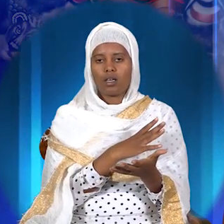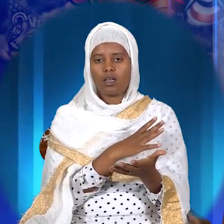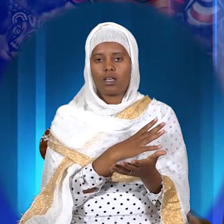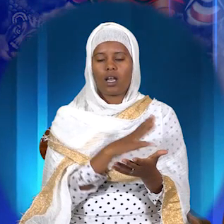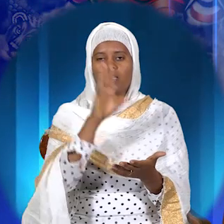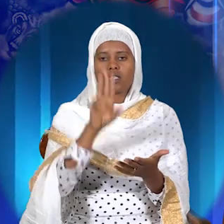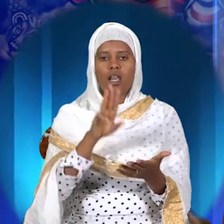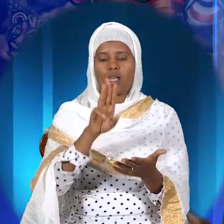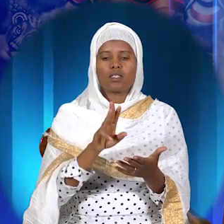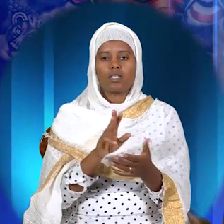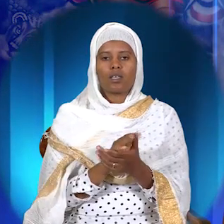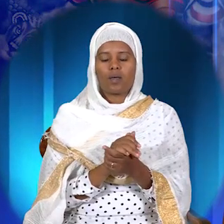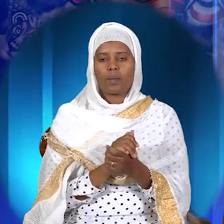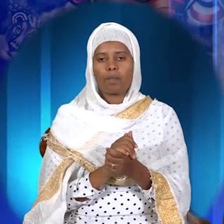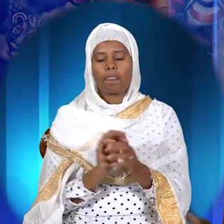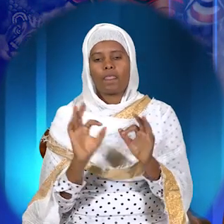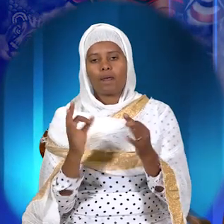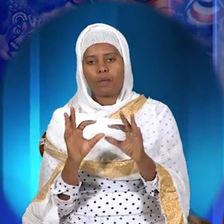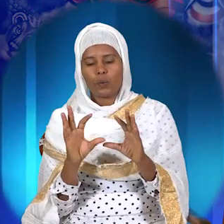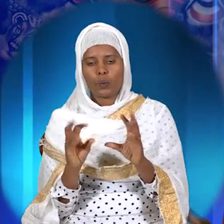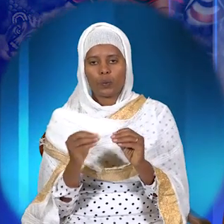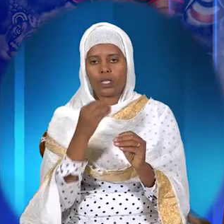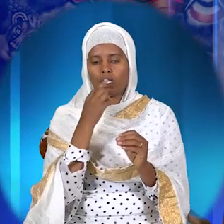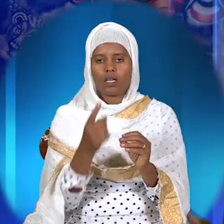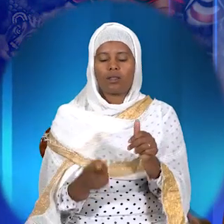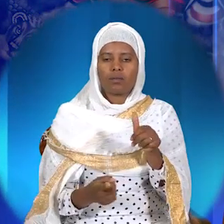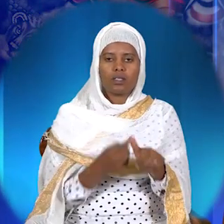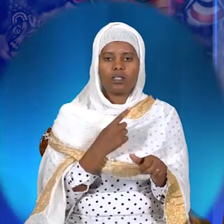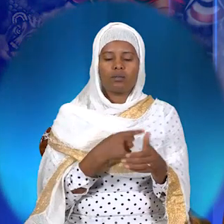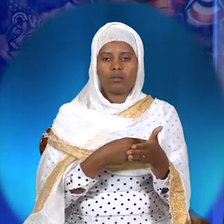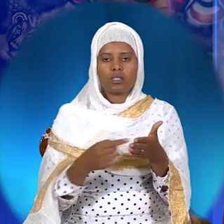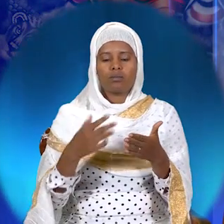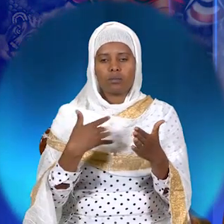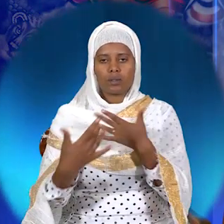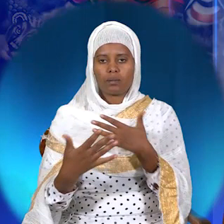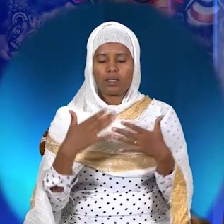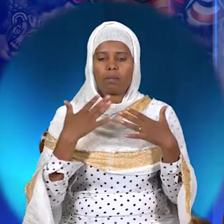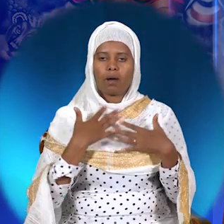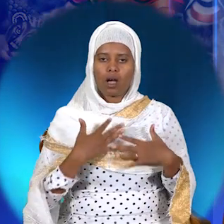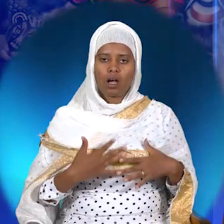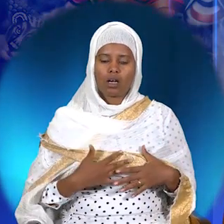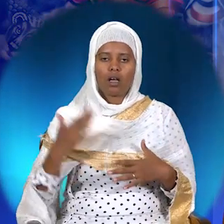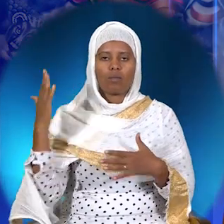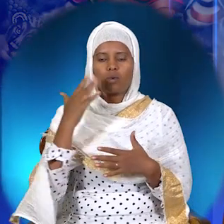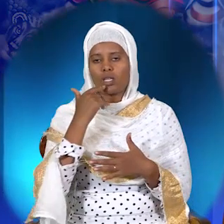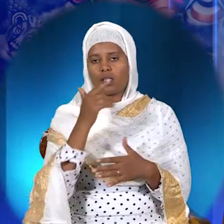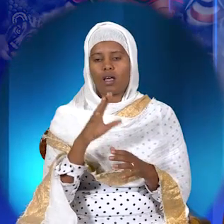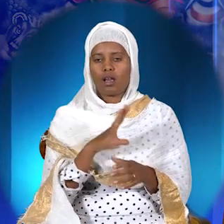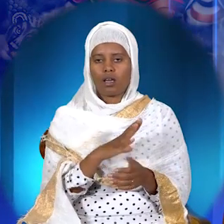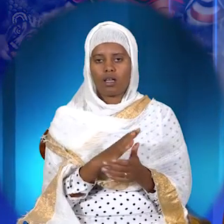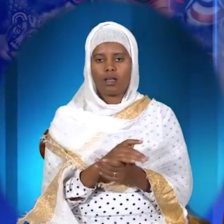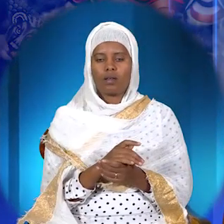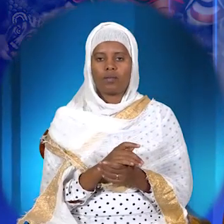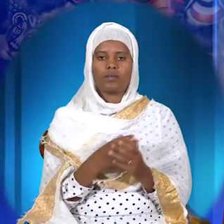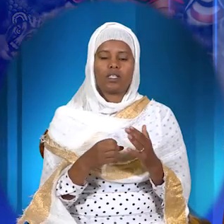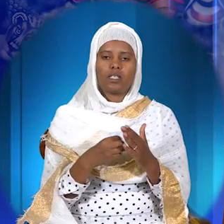ሪእናዮ ዘለና ናይ ስላሴ ሰለስተነቶም ብኸመዩ ንዝብል እተቀዳማይ ብስም በግብሪ በአካል በኩነት